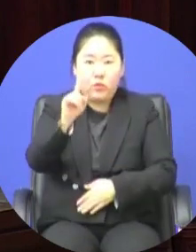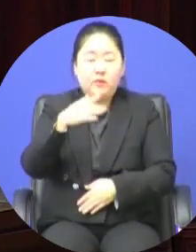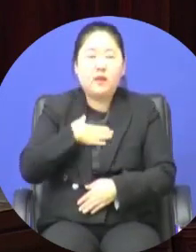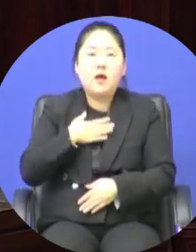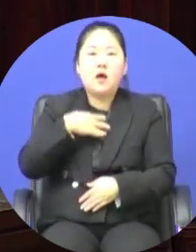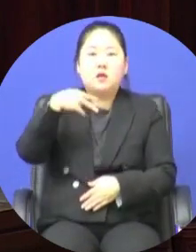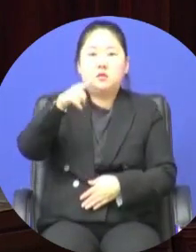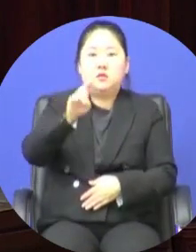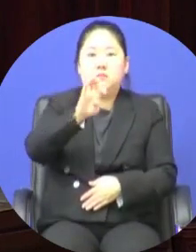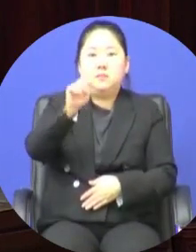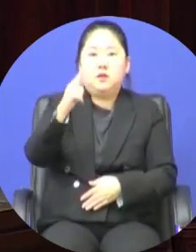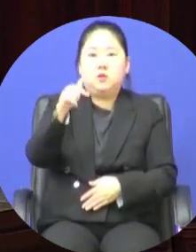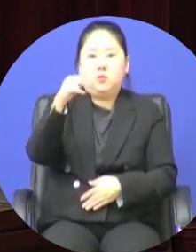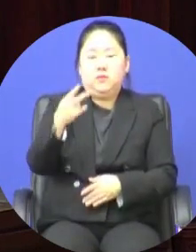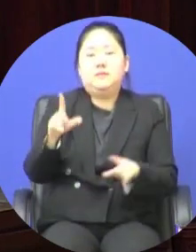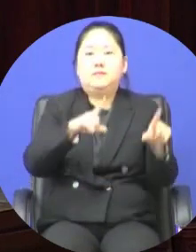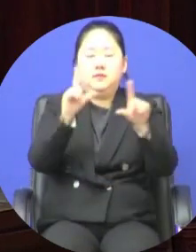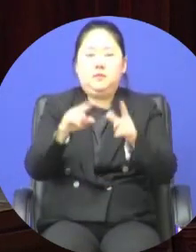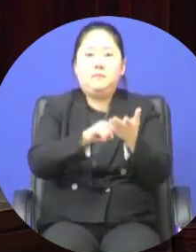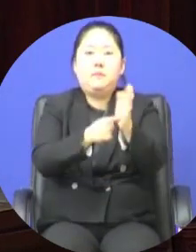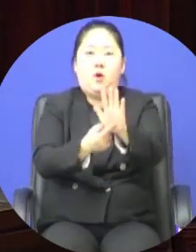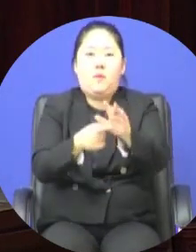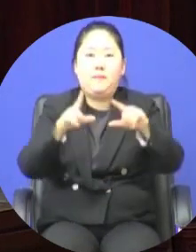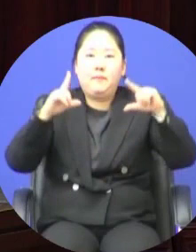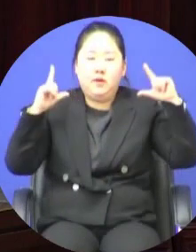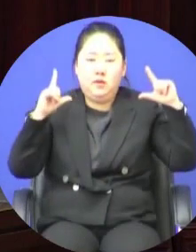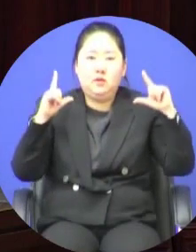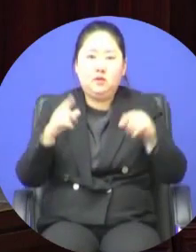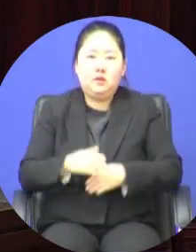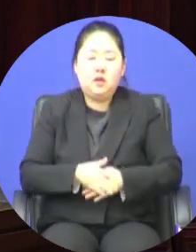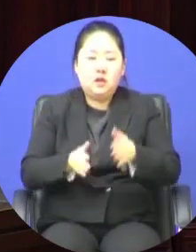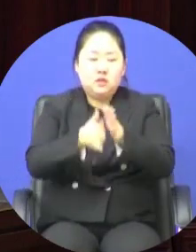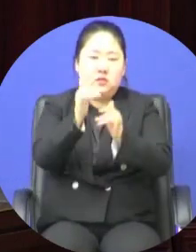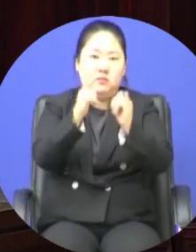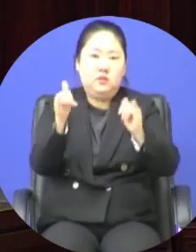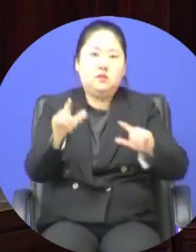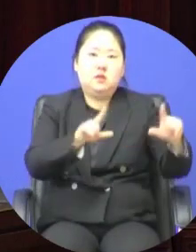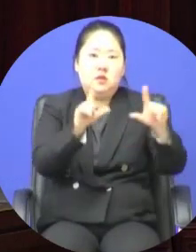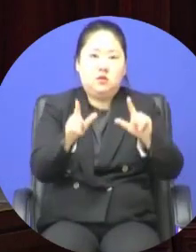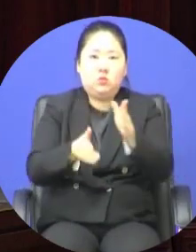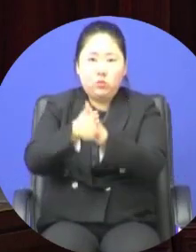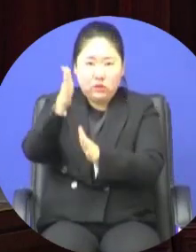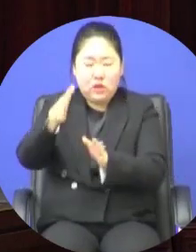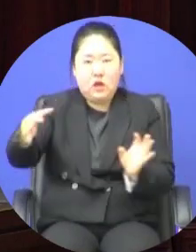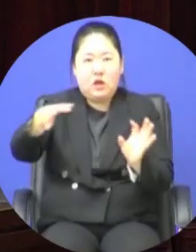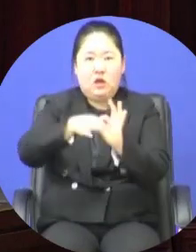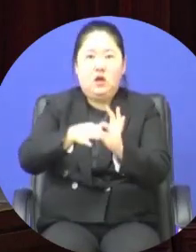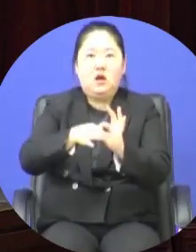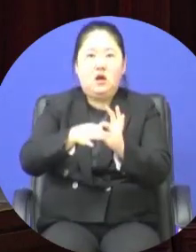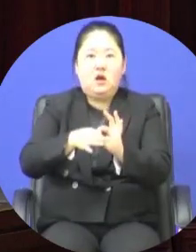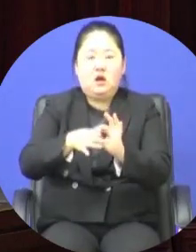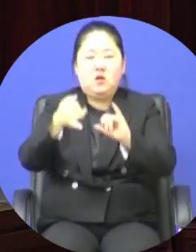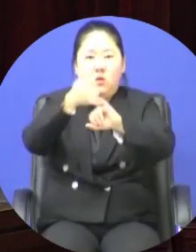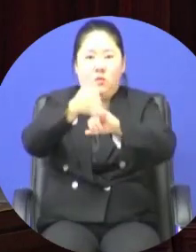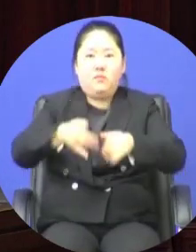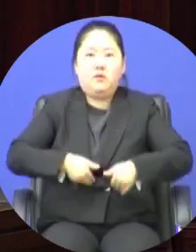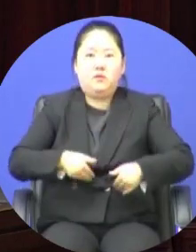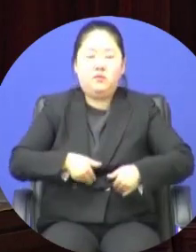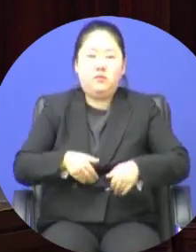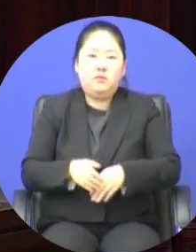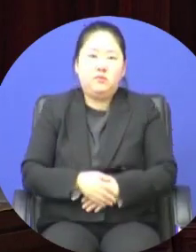산다고 자신을 소개하는 세상입니다. 시민의 삶과 도시의 기능은 이제 떼려야 뗄 수 없는 불가분의 관계가